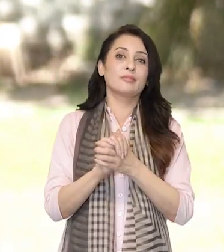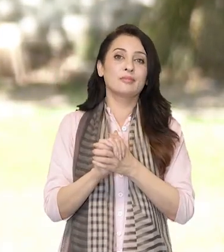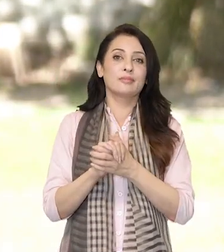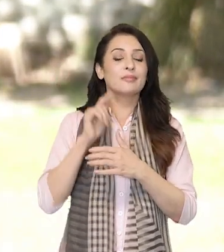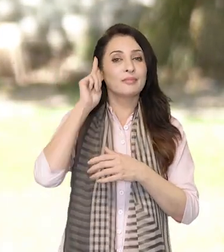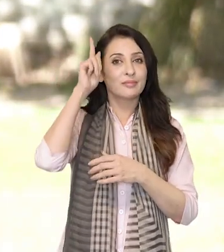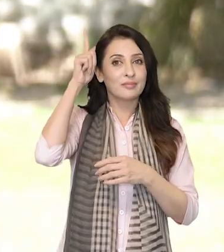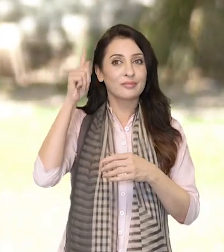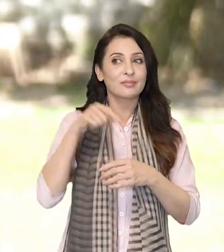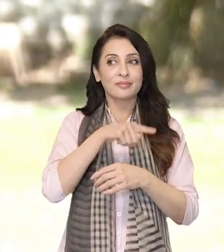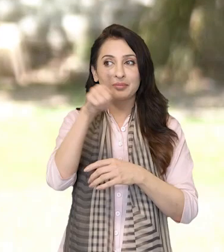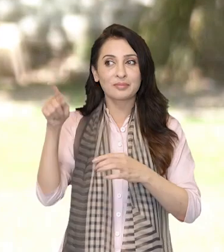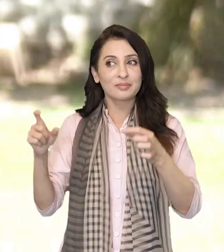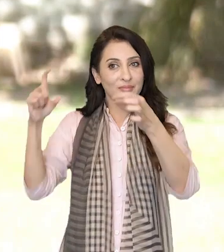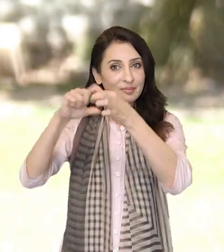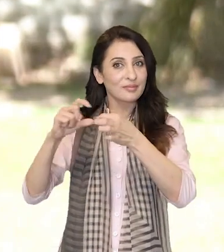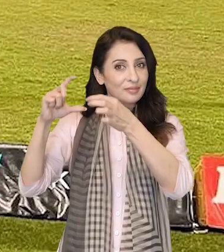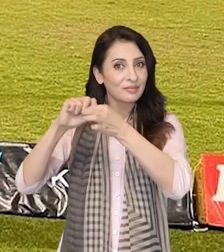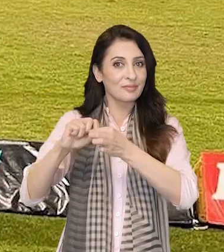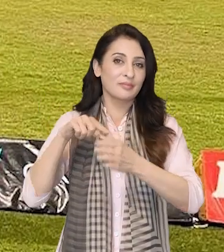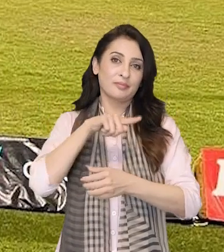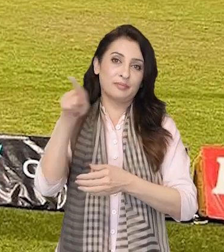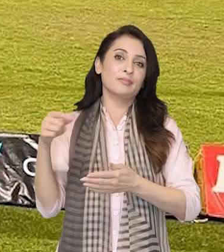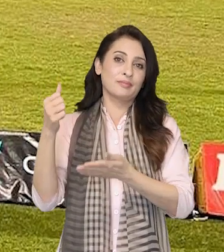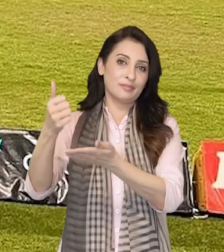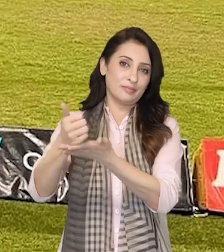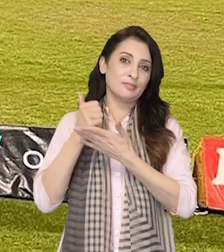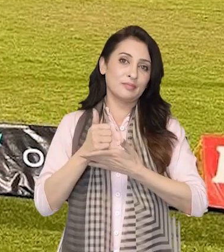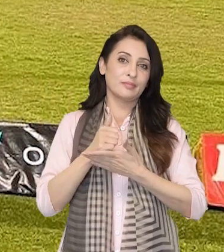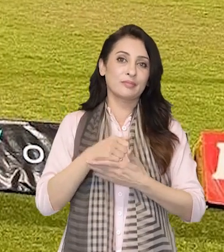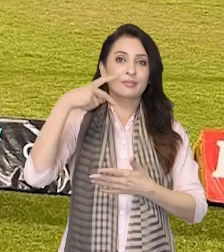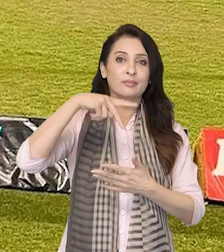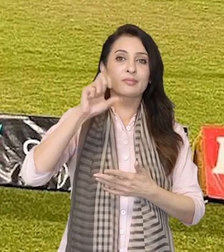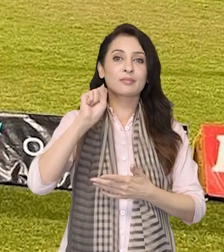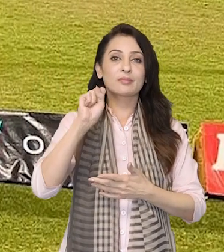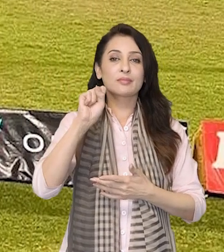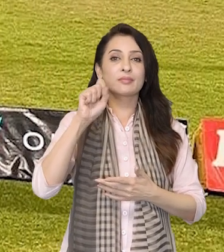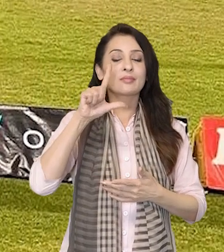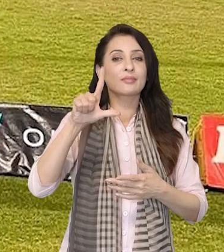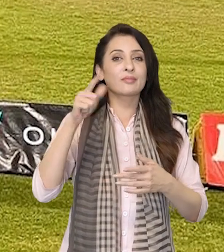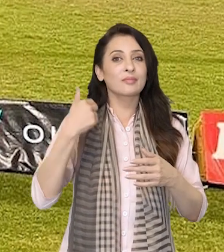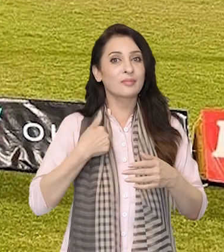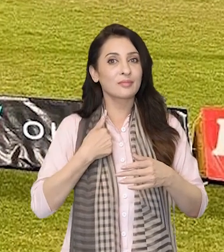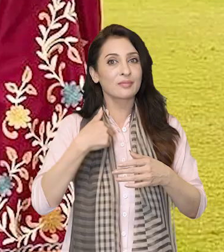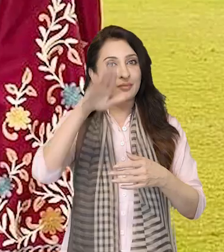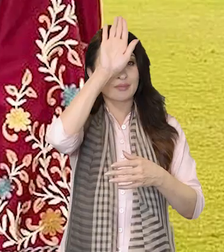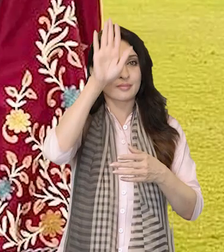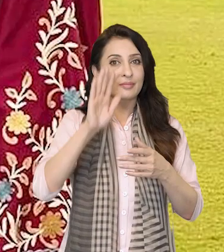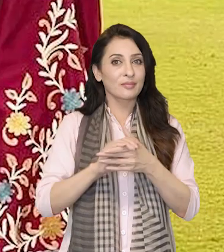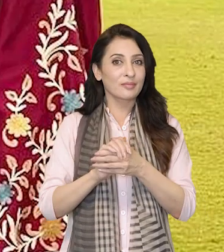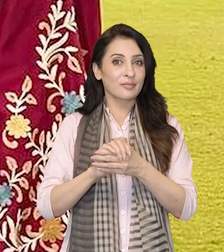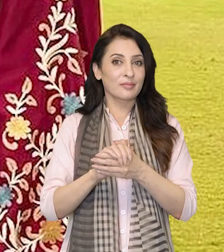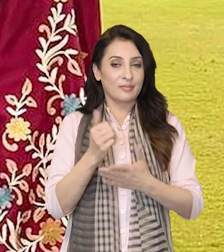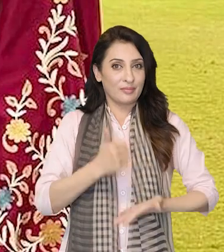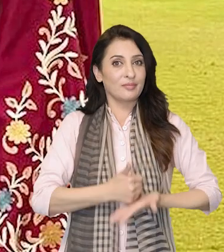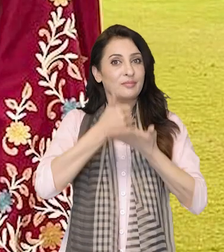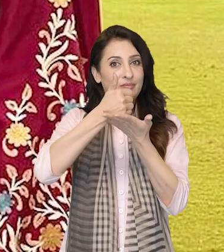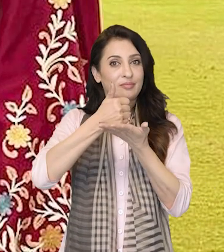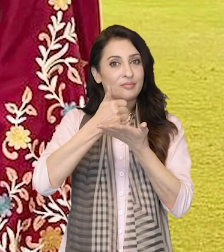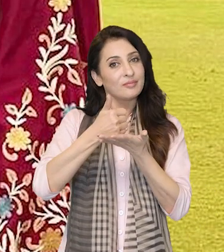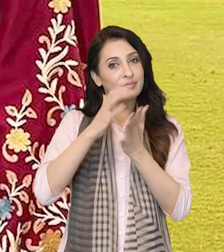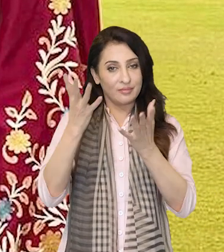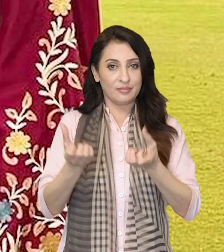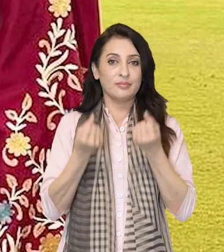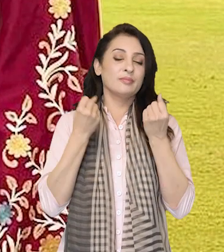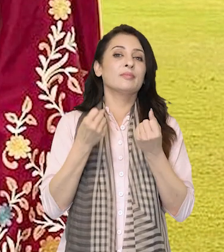अल्लाह ताला has connected us with those people. अभी हमें PSL के अंदर हमारा हीरो का अवार्ड मिला, रिकग्निशन मिला द